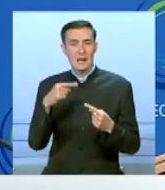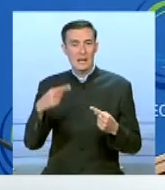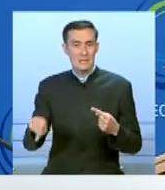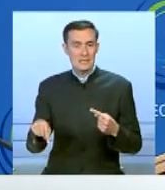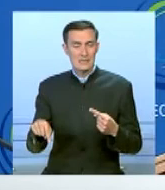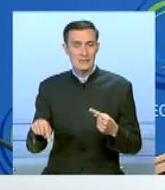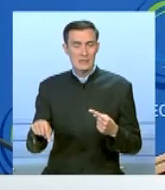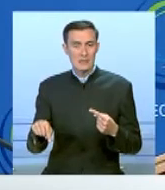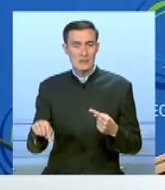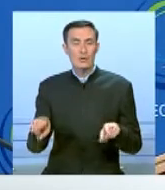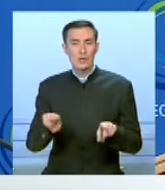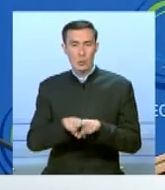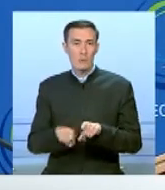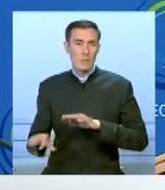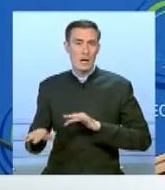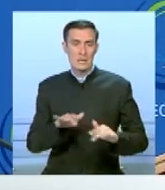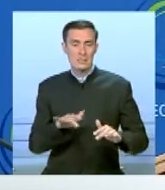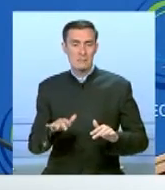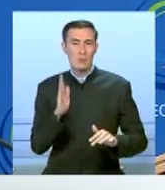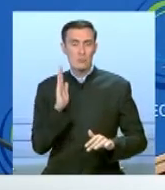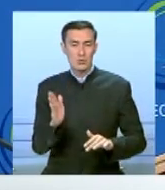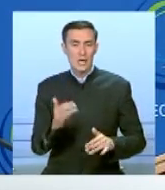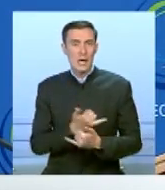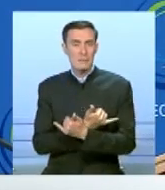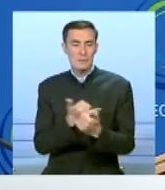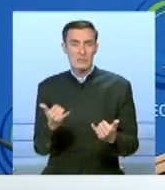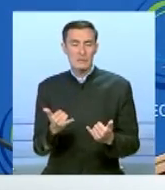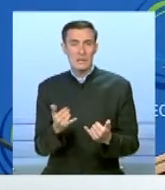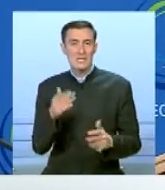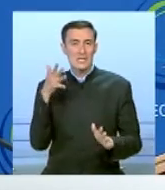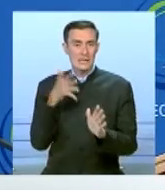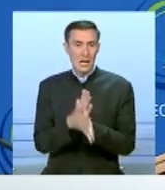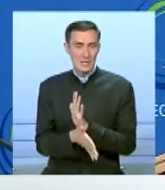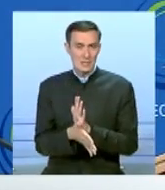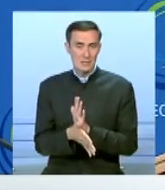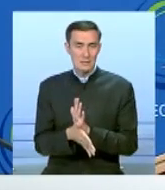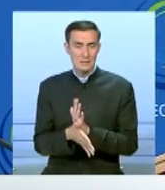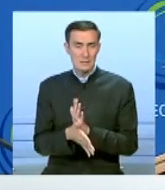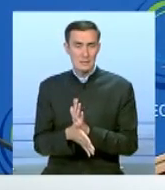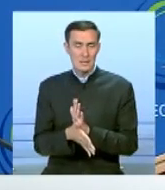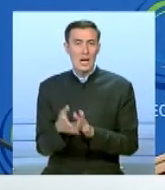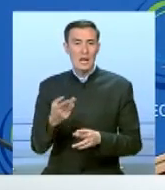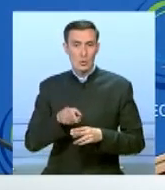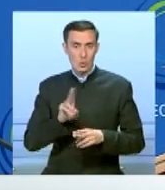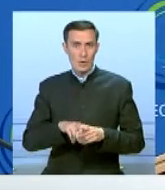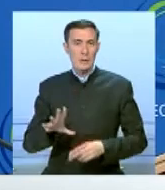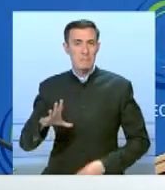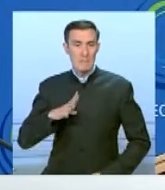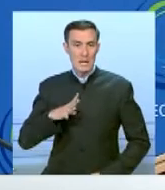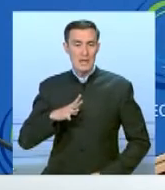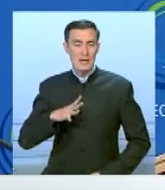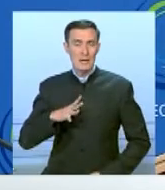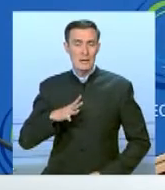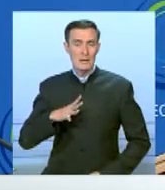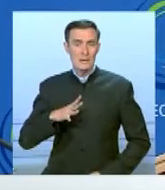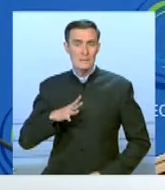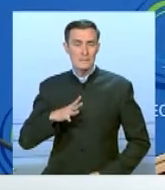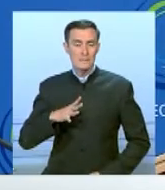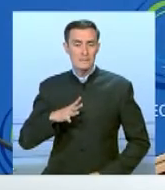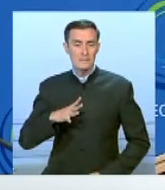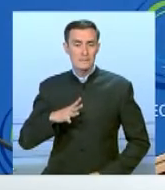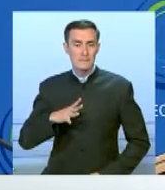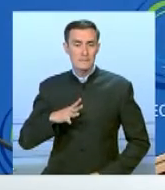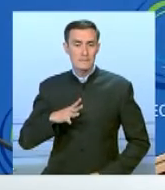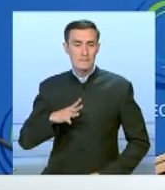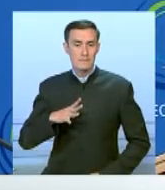разницы. Вот такой механизм обеспечивает покрывать те затраты, которые были произведены